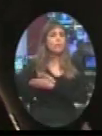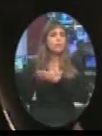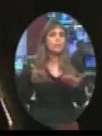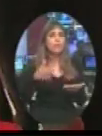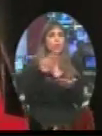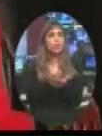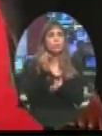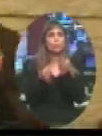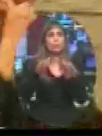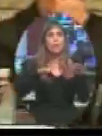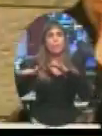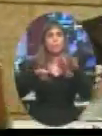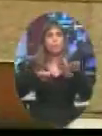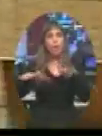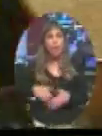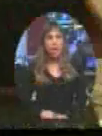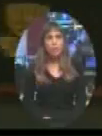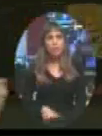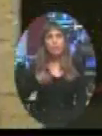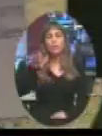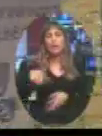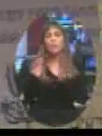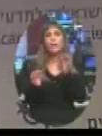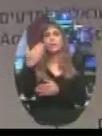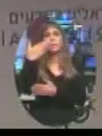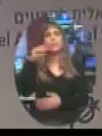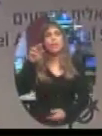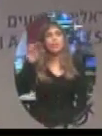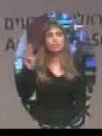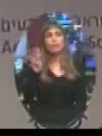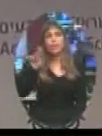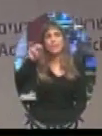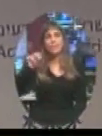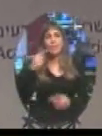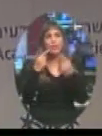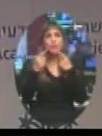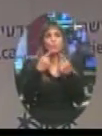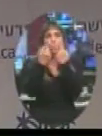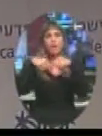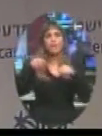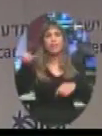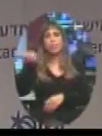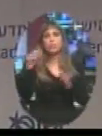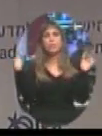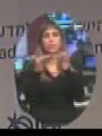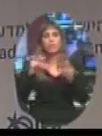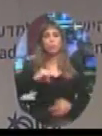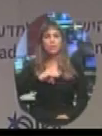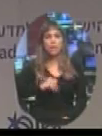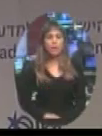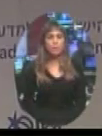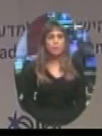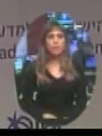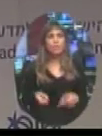המשפטי לממשלה אביחי מנדלבליט ואת פרקליט המדינה שי ניצן לדיון בוועדה שיעסוק בניגוד העניינים. הוועדה צפויה